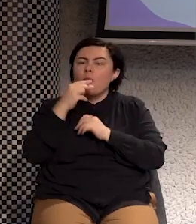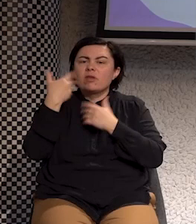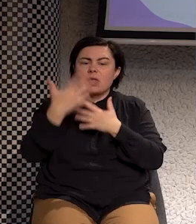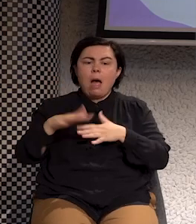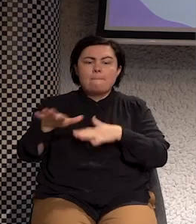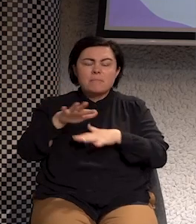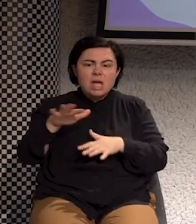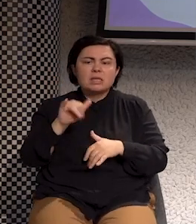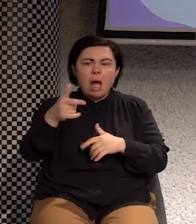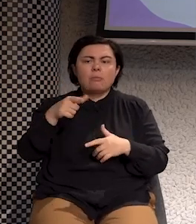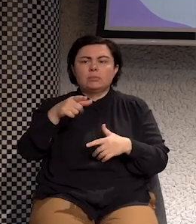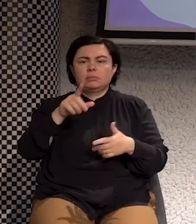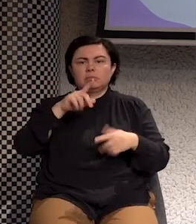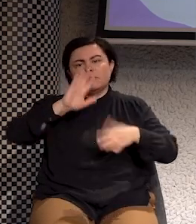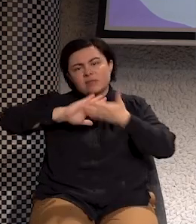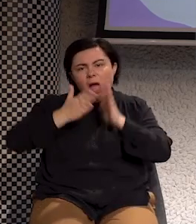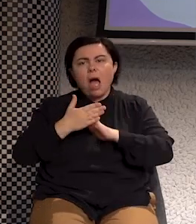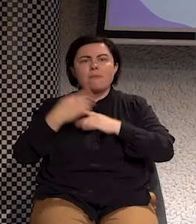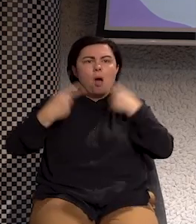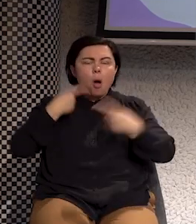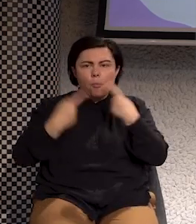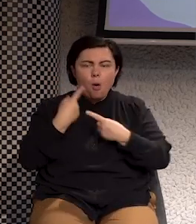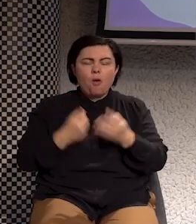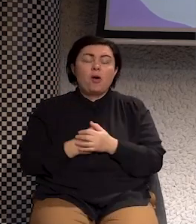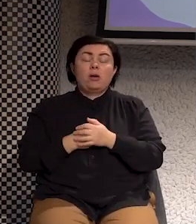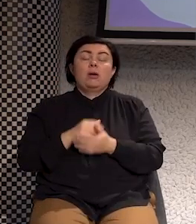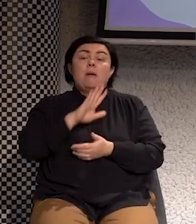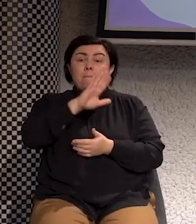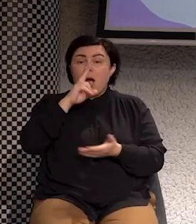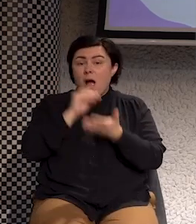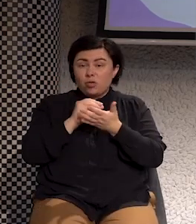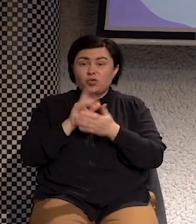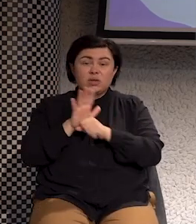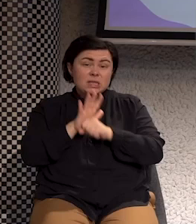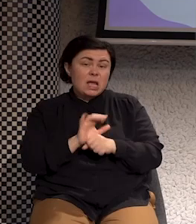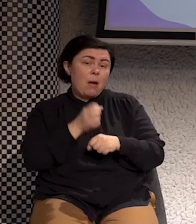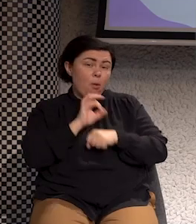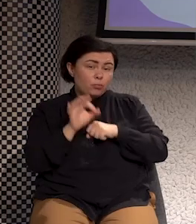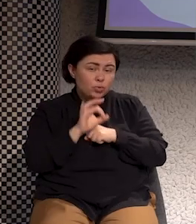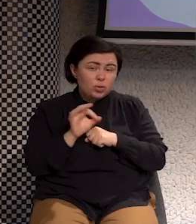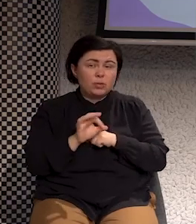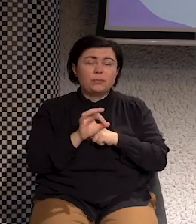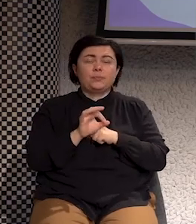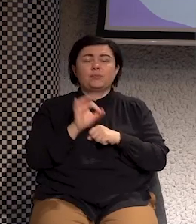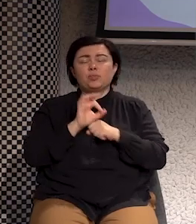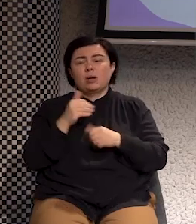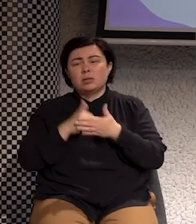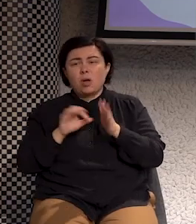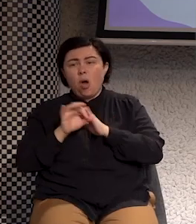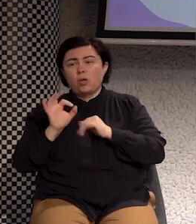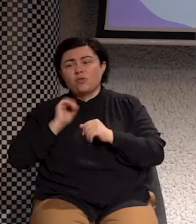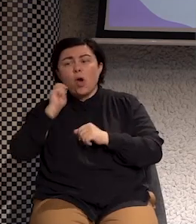żeby mogli się tym podzielić. Bo to, że doświadczają też dyskryminacji czy przemocy, jakichś przemocowych zachowań od